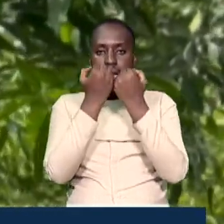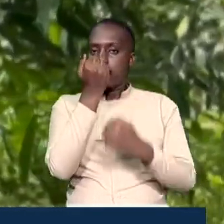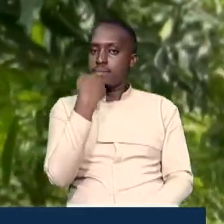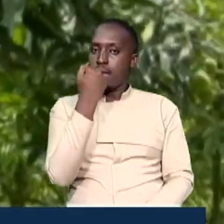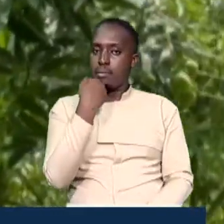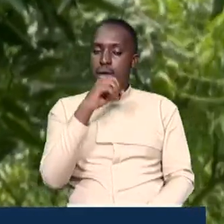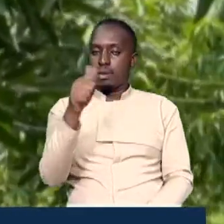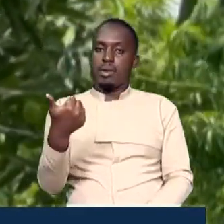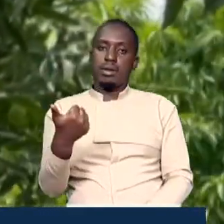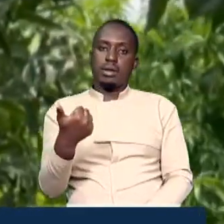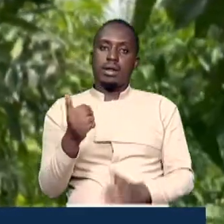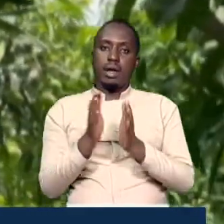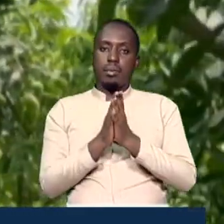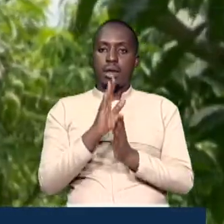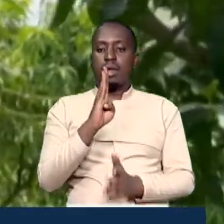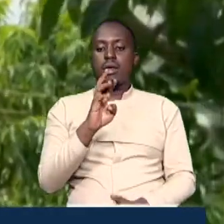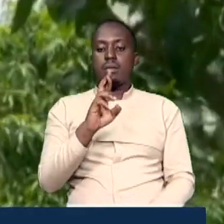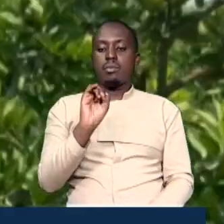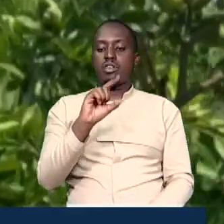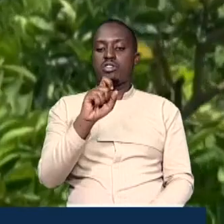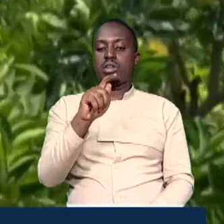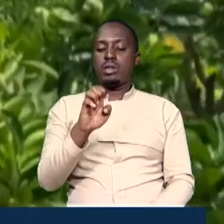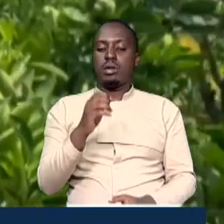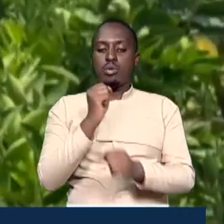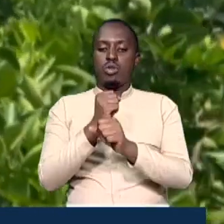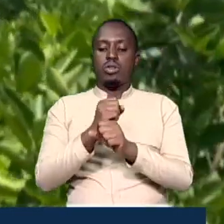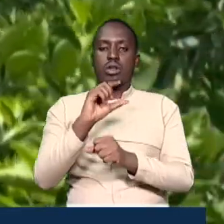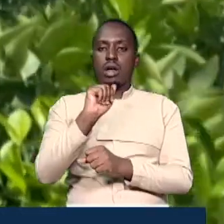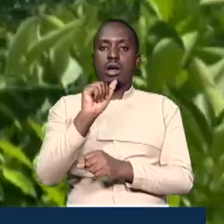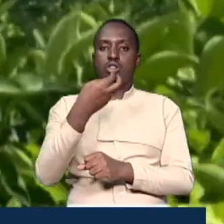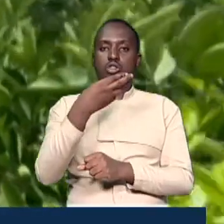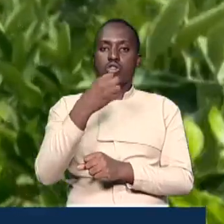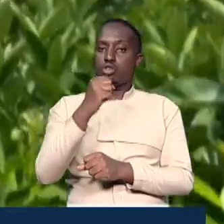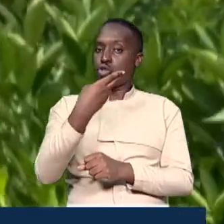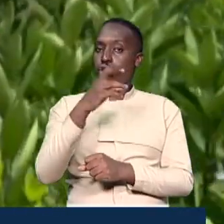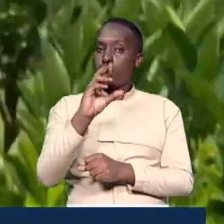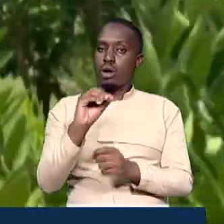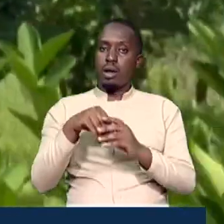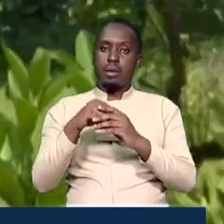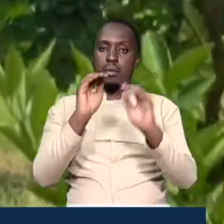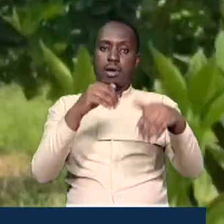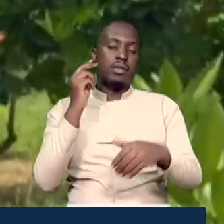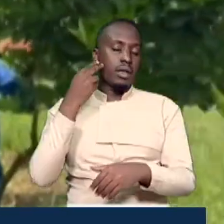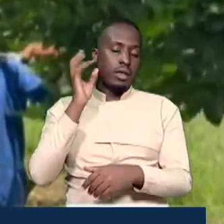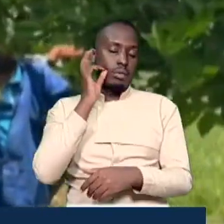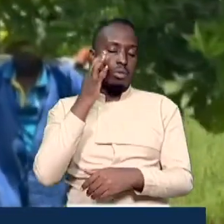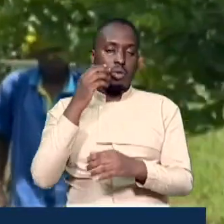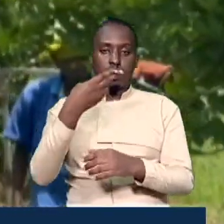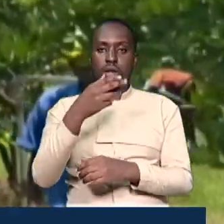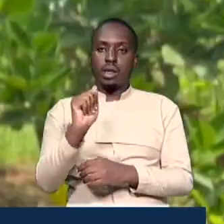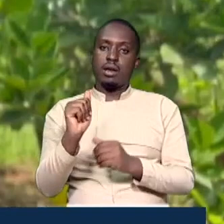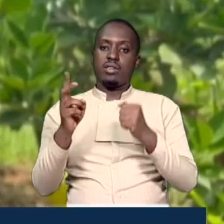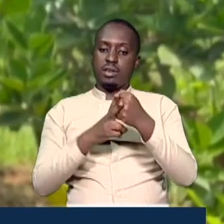Nkuko bisobanurwa na Bankundiye Brigitte, umukozi wa Gashora, Agro Ecotour, bahinze z'imbuto ku buso busaga hegitari 7. Umurenge wa